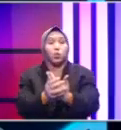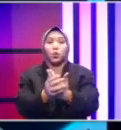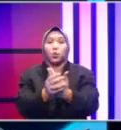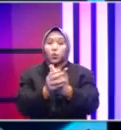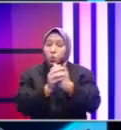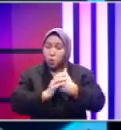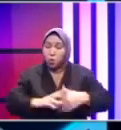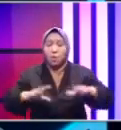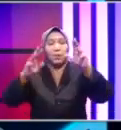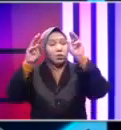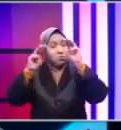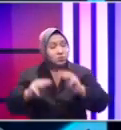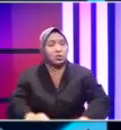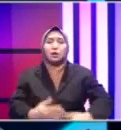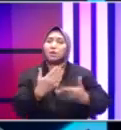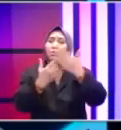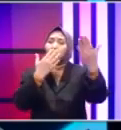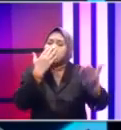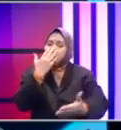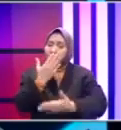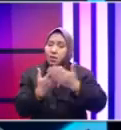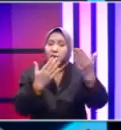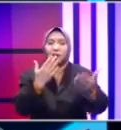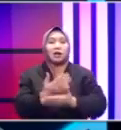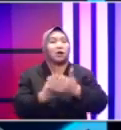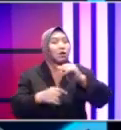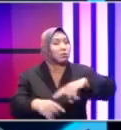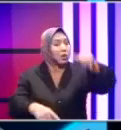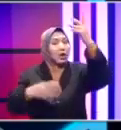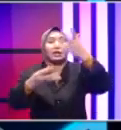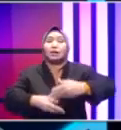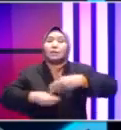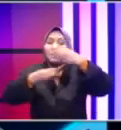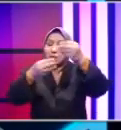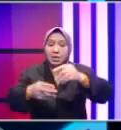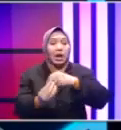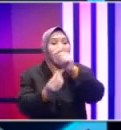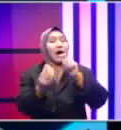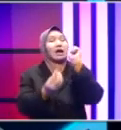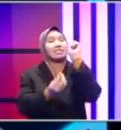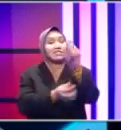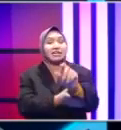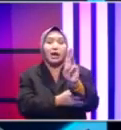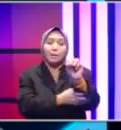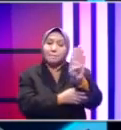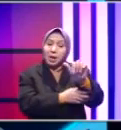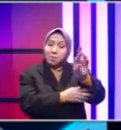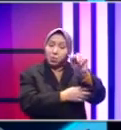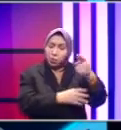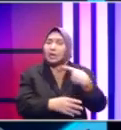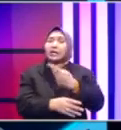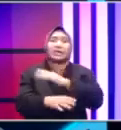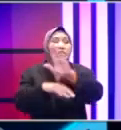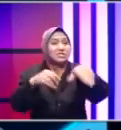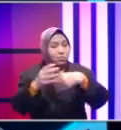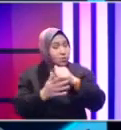dhuyufurrahman dipermudah Entahlah dan dikurniakan haji yang mabrur Insya Allah ta'ala Amin ya robbal alamin lagi itu semua salah